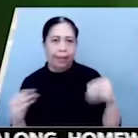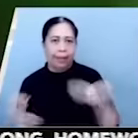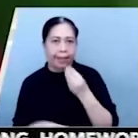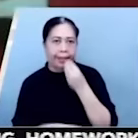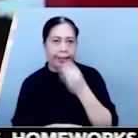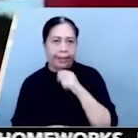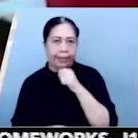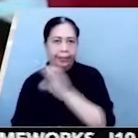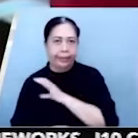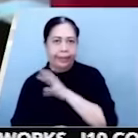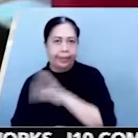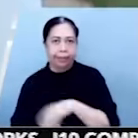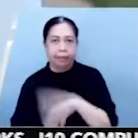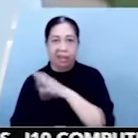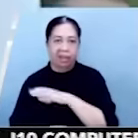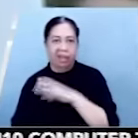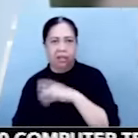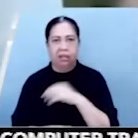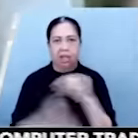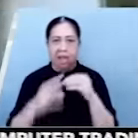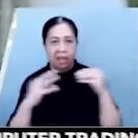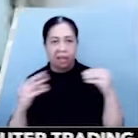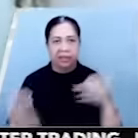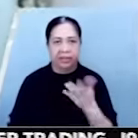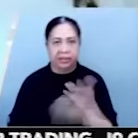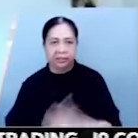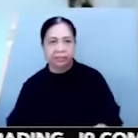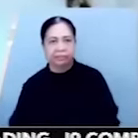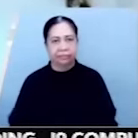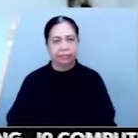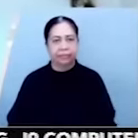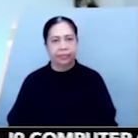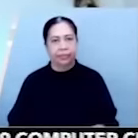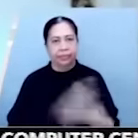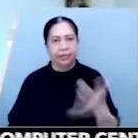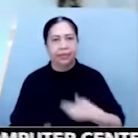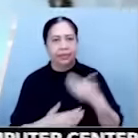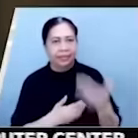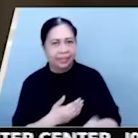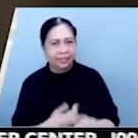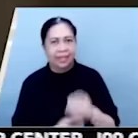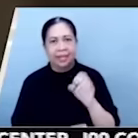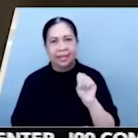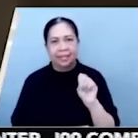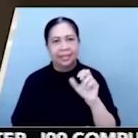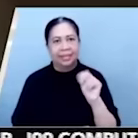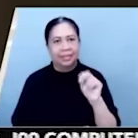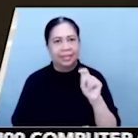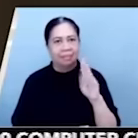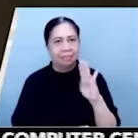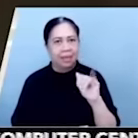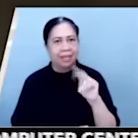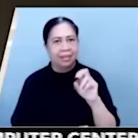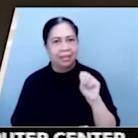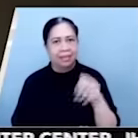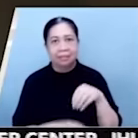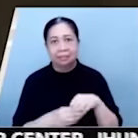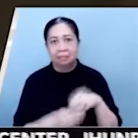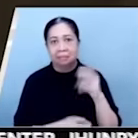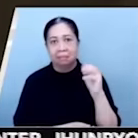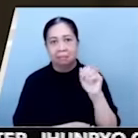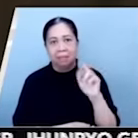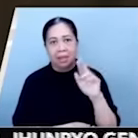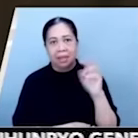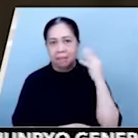mo yan, kakainin ka niyan. Señora Angelica Santibanez ng Marima. Hindi man ako naging magaling